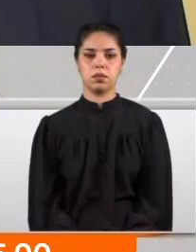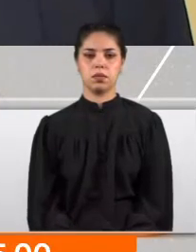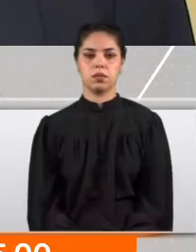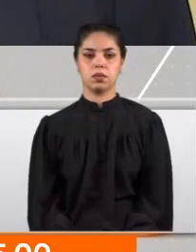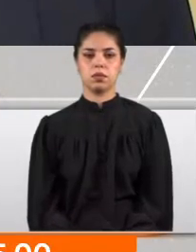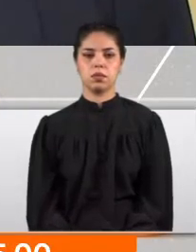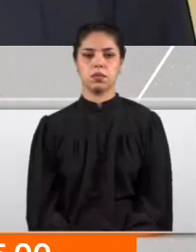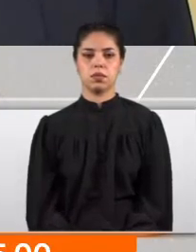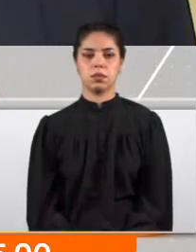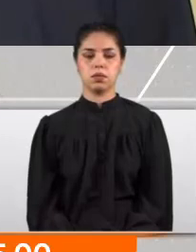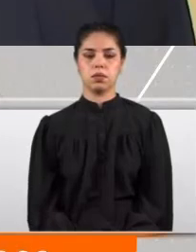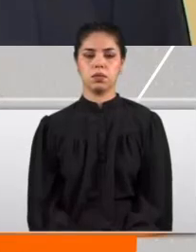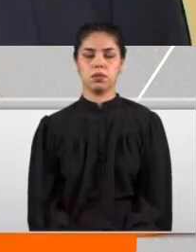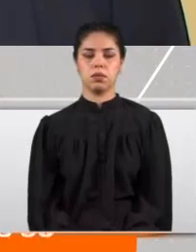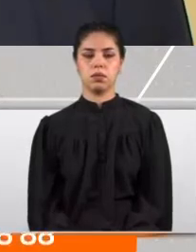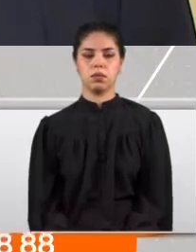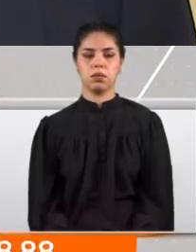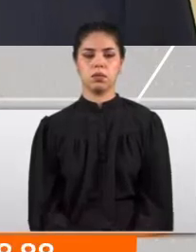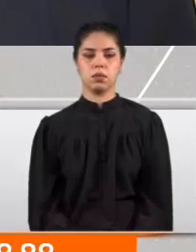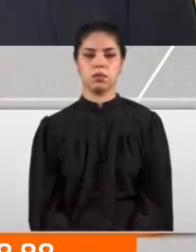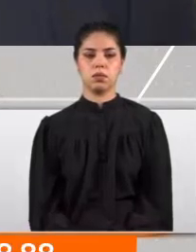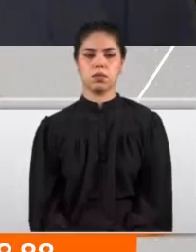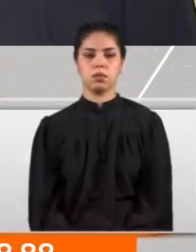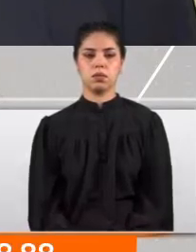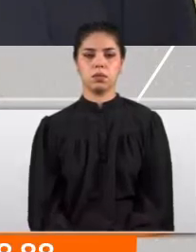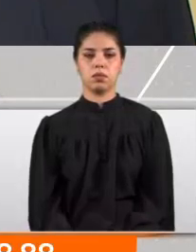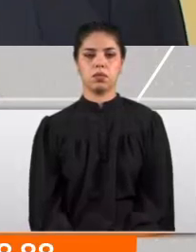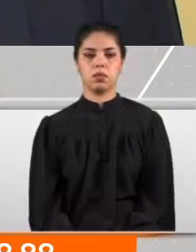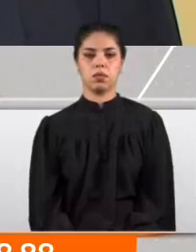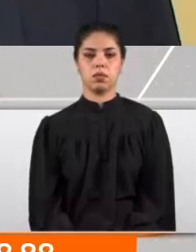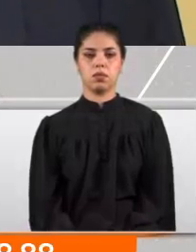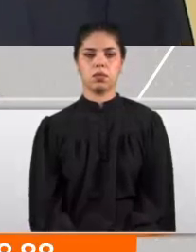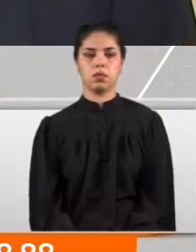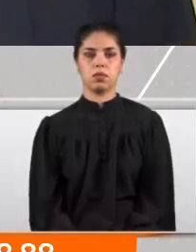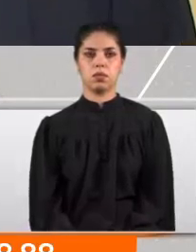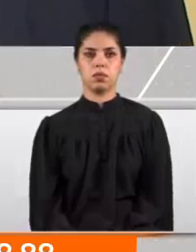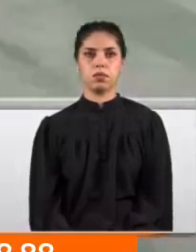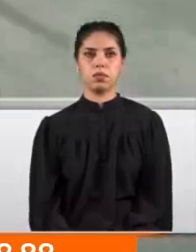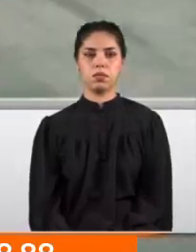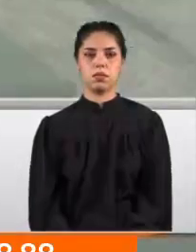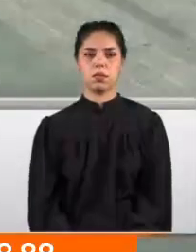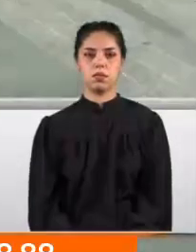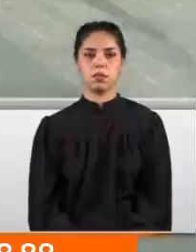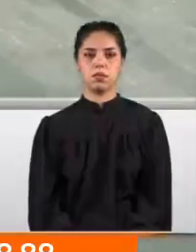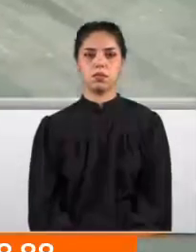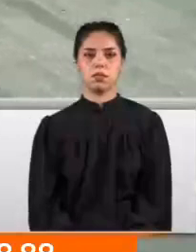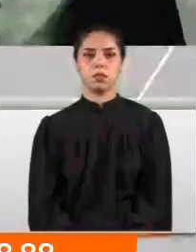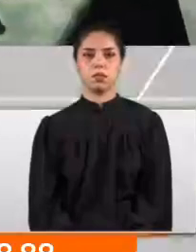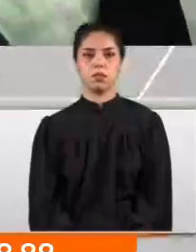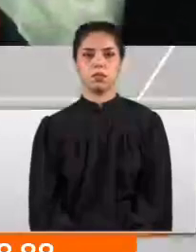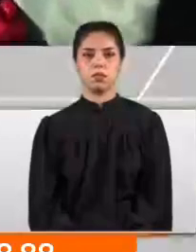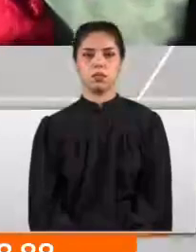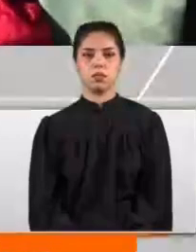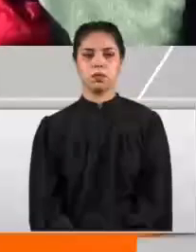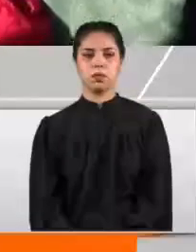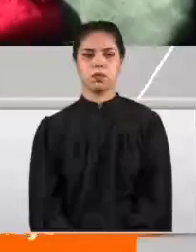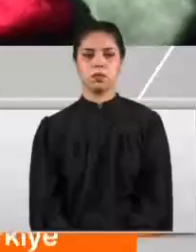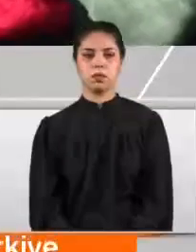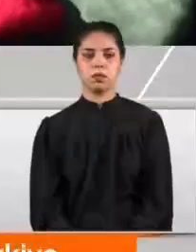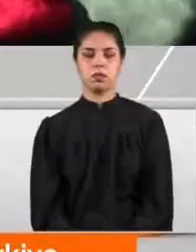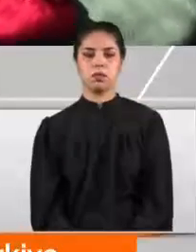sistemine Güven tesit edilmiş olur hem de kamuoyundaki bu tür endişeler giderilmiş olur düşünün mezarlık açıldı al Tıp kurumunun